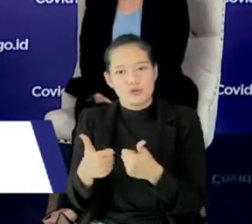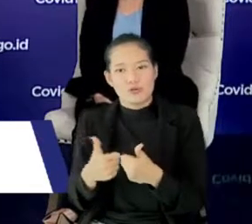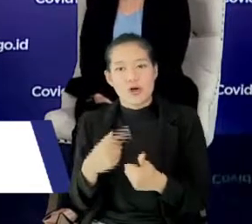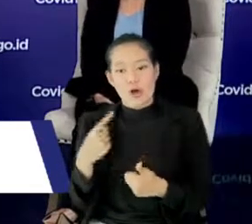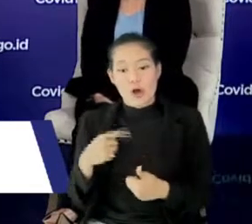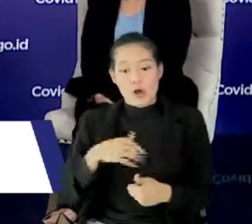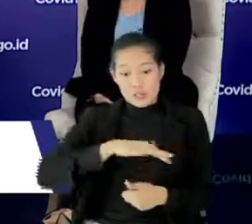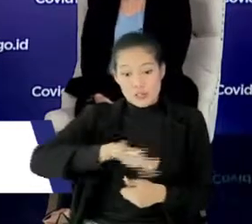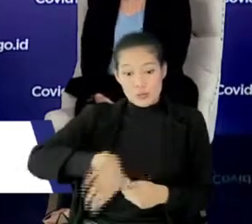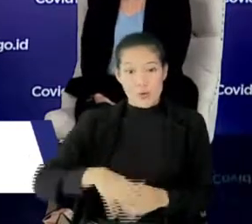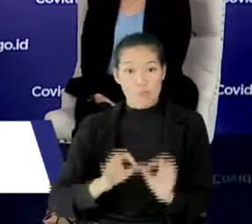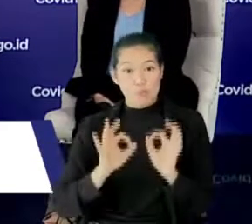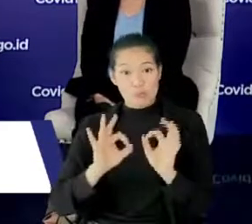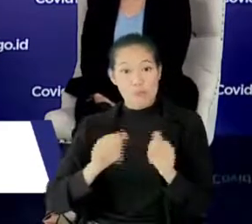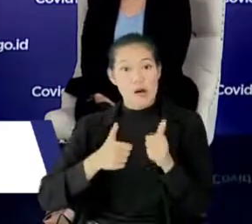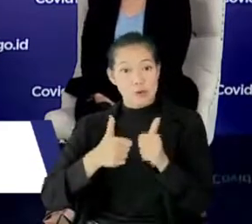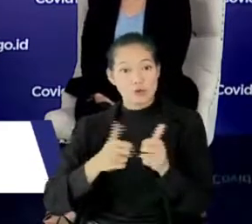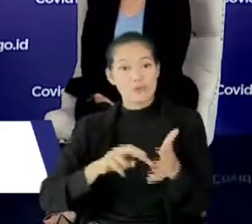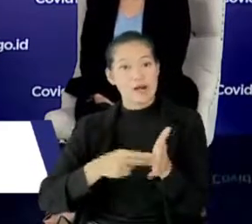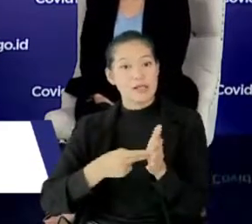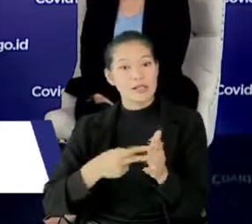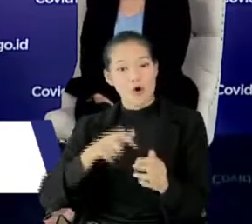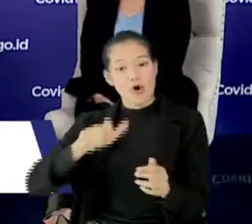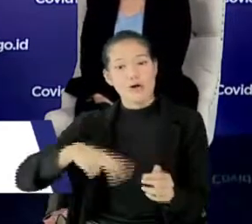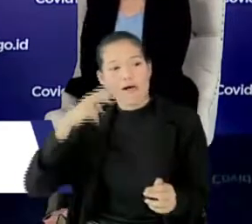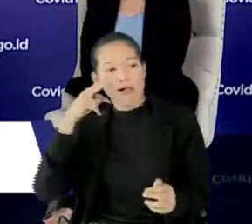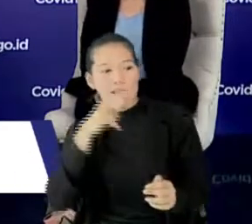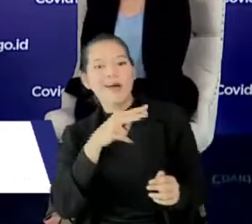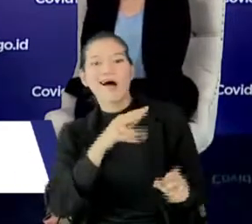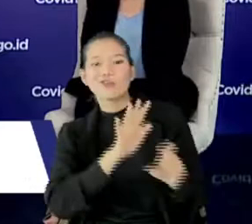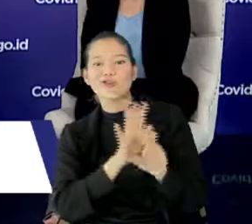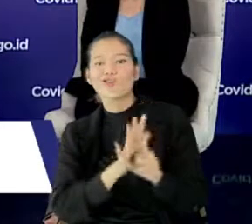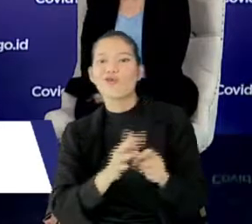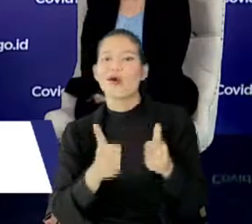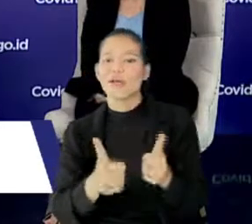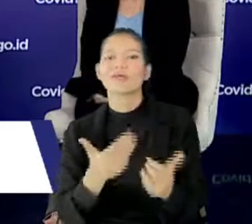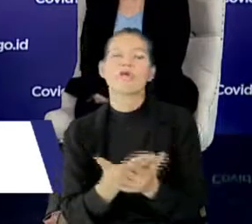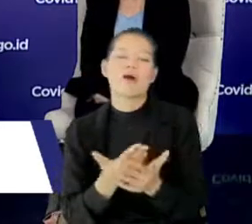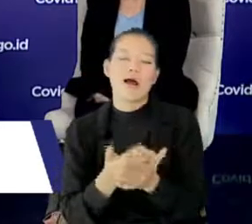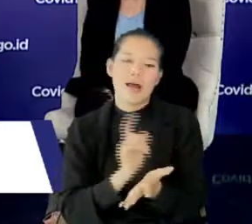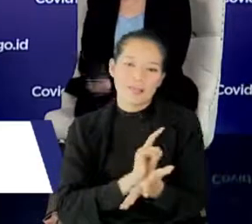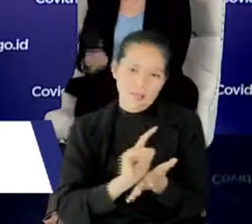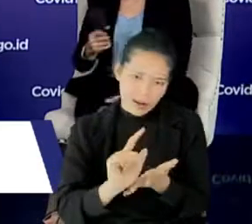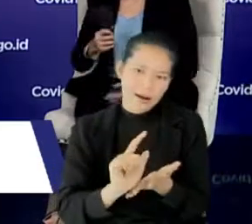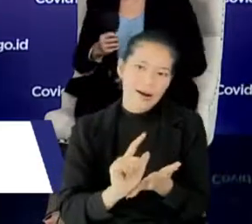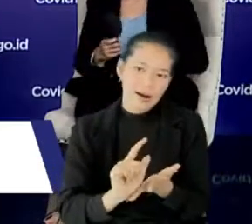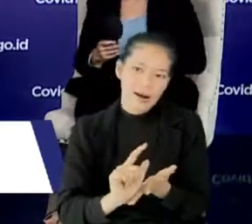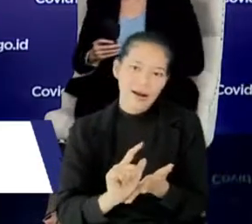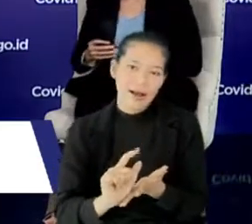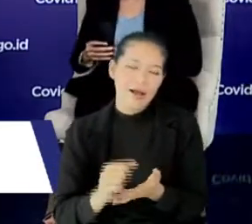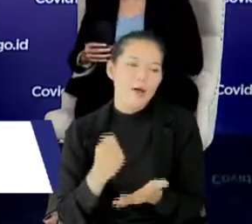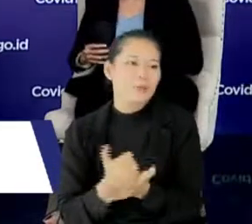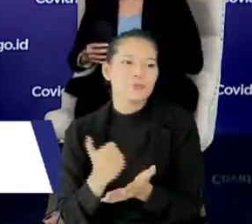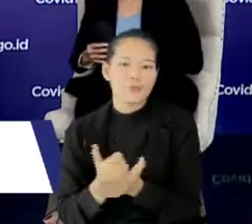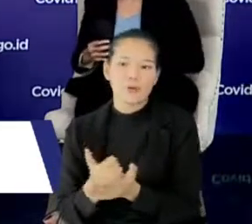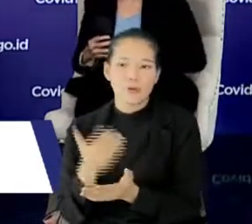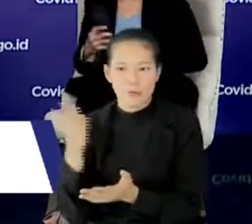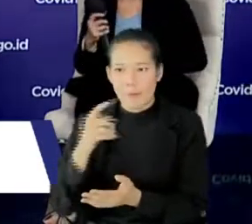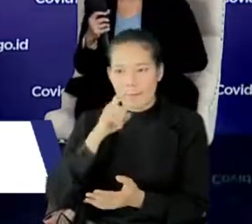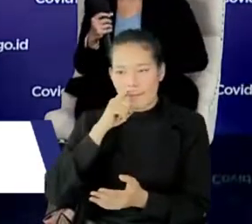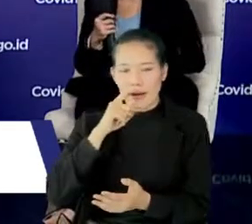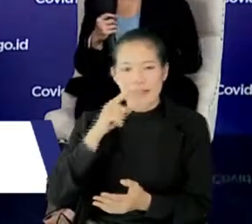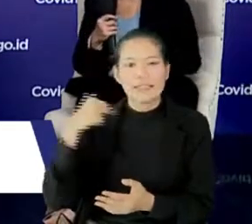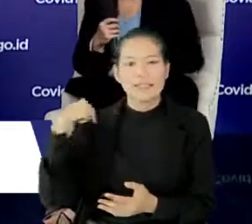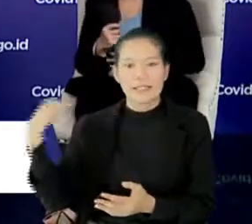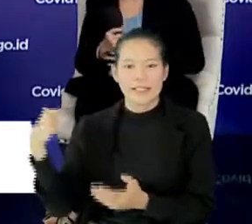bisa bagus jadi contoh yang baik kan. Jadi ya moga-moga lancar semuanya. Sangat didukung juga oleh Pak